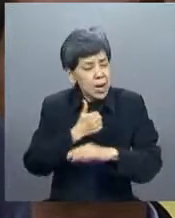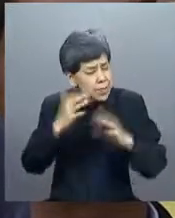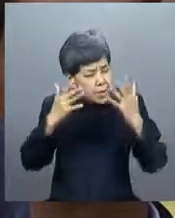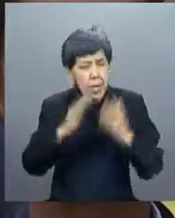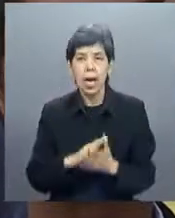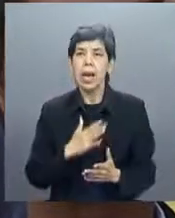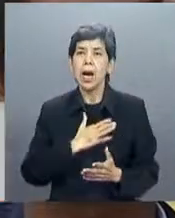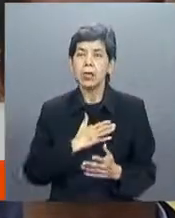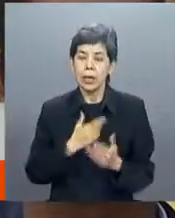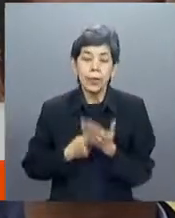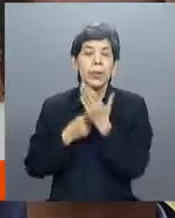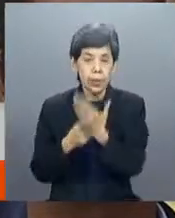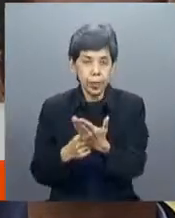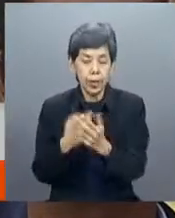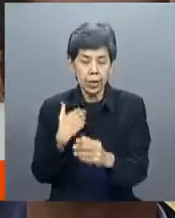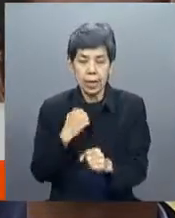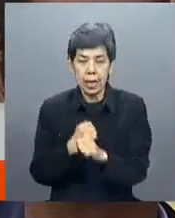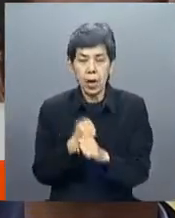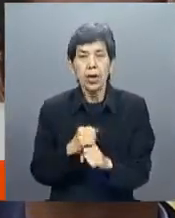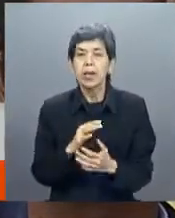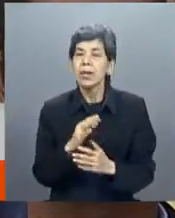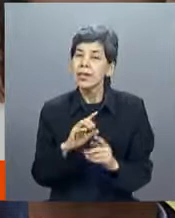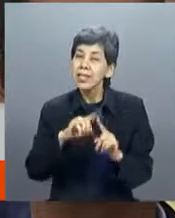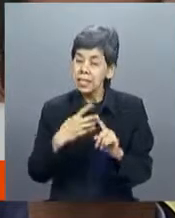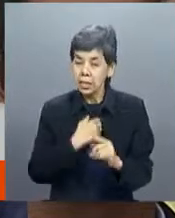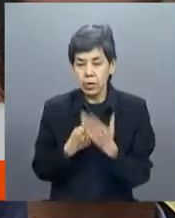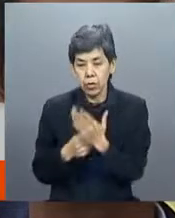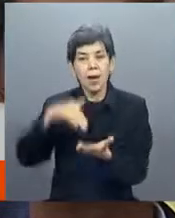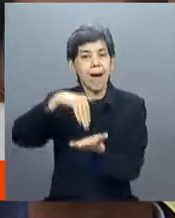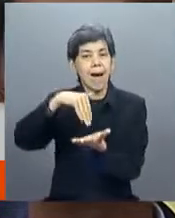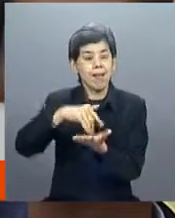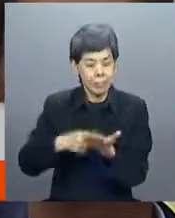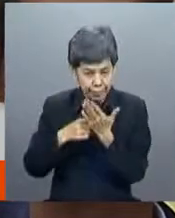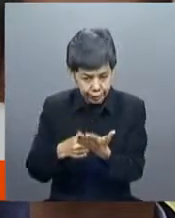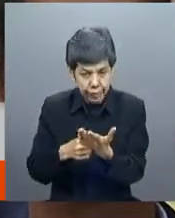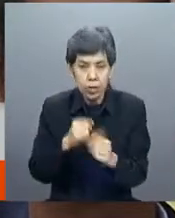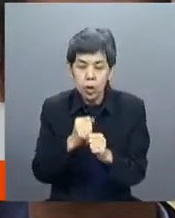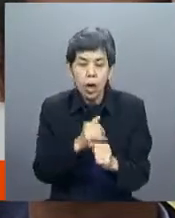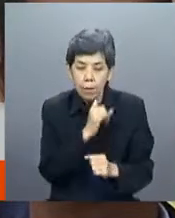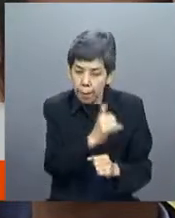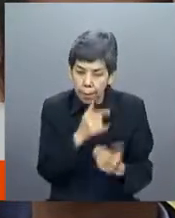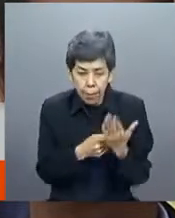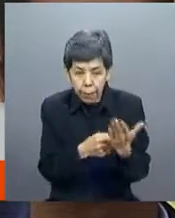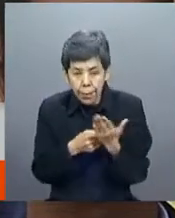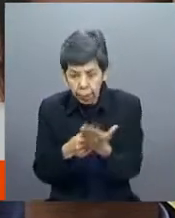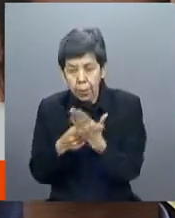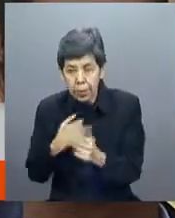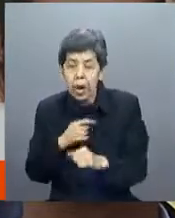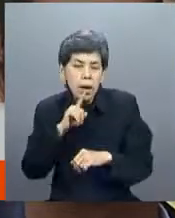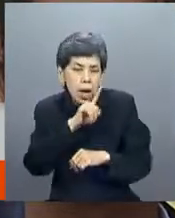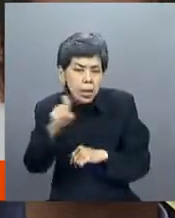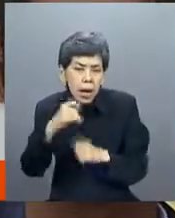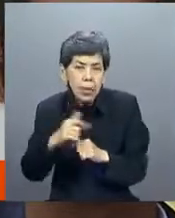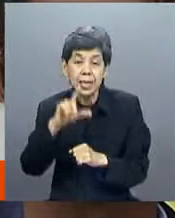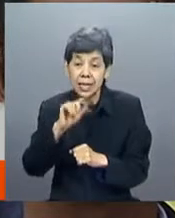สิ้นเรามีการยื่นหนังสือนะครับทั้งวันที่4กุมภาพันธ์ก็คือยื่นที่ส่วนกลางนะครับมีการยื่นในแต่ละจังหวัดนะครับมีการทวงถามจนถึงวัน